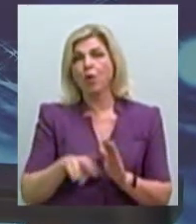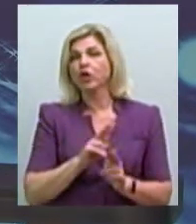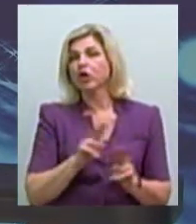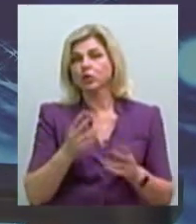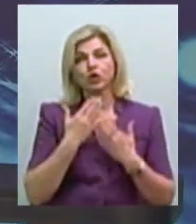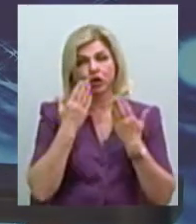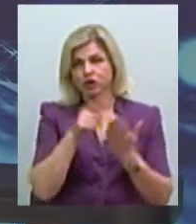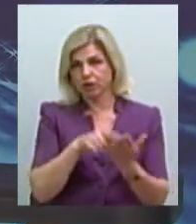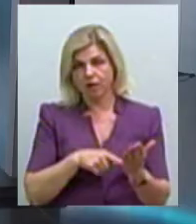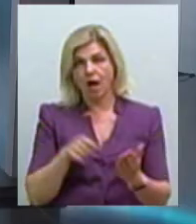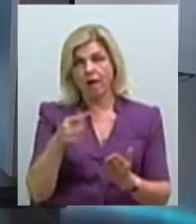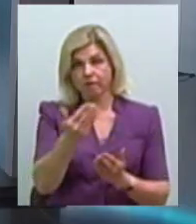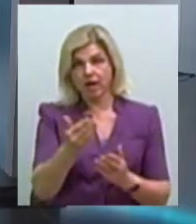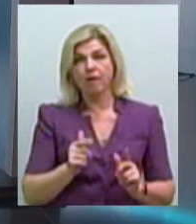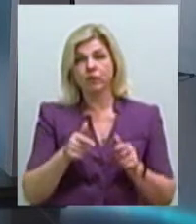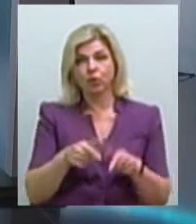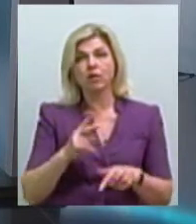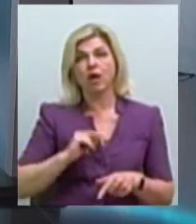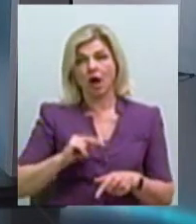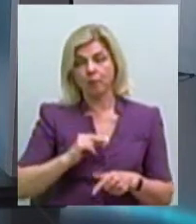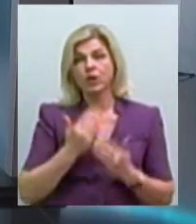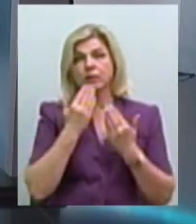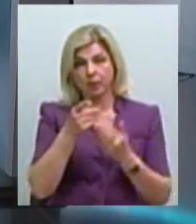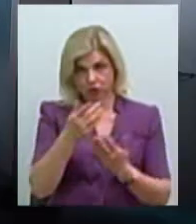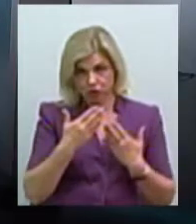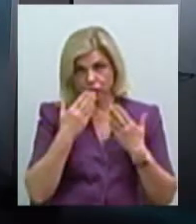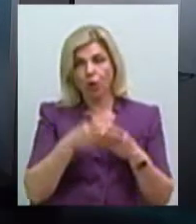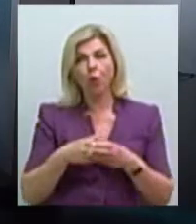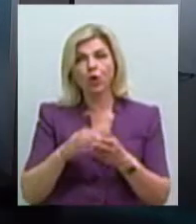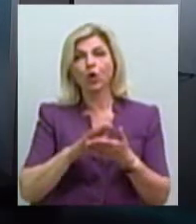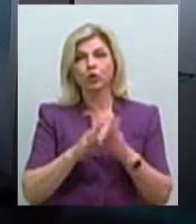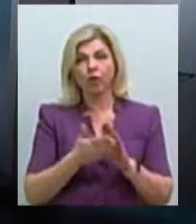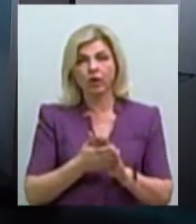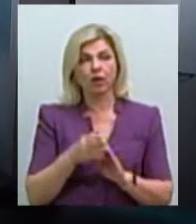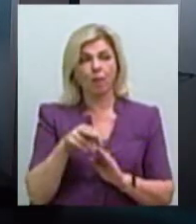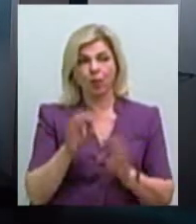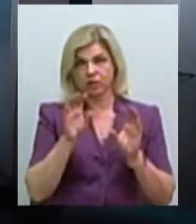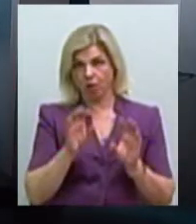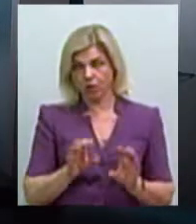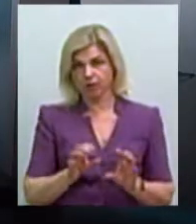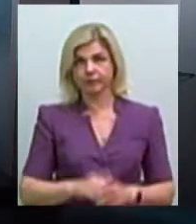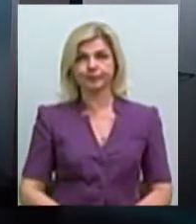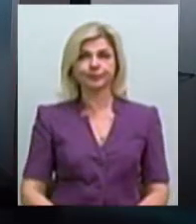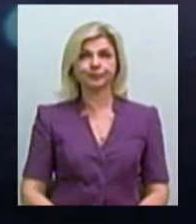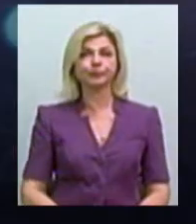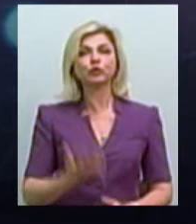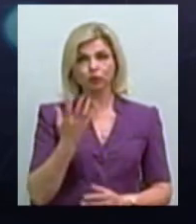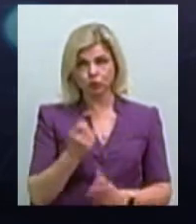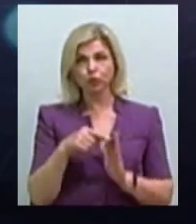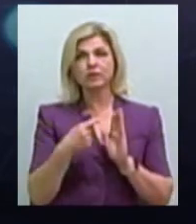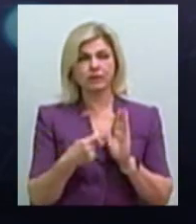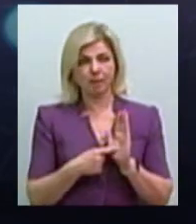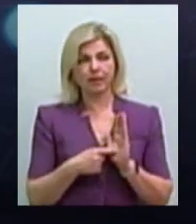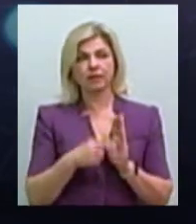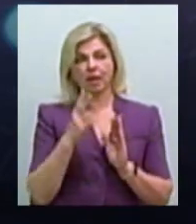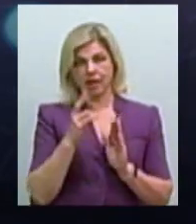Ви влаштовуєтесь на роботу, коли питаєш, а ви читали колективний договір? Це за законодавством. У мене буде запитання ще на цю тему. Будь ласка. Ви трошки так перейшли